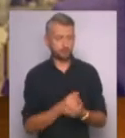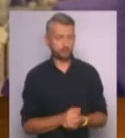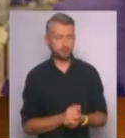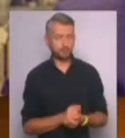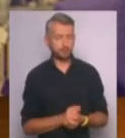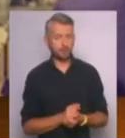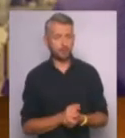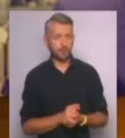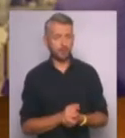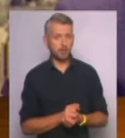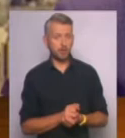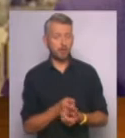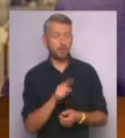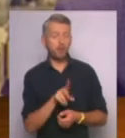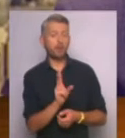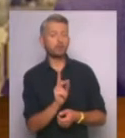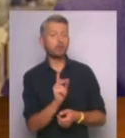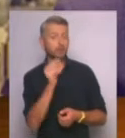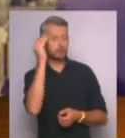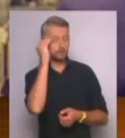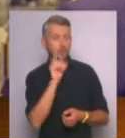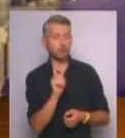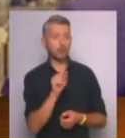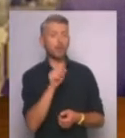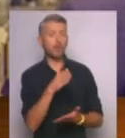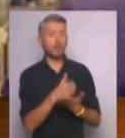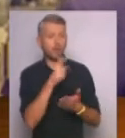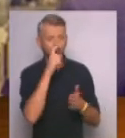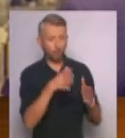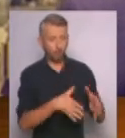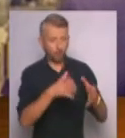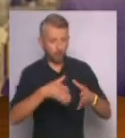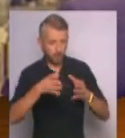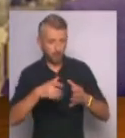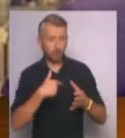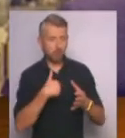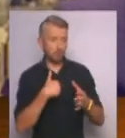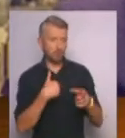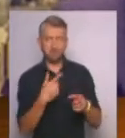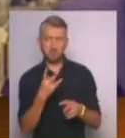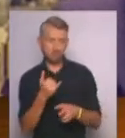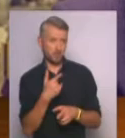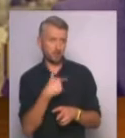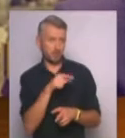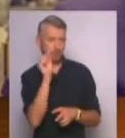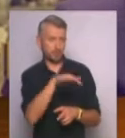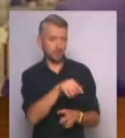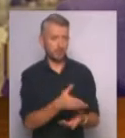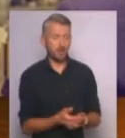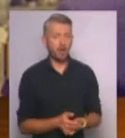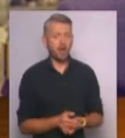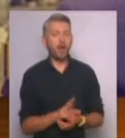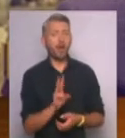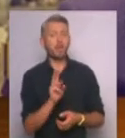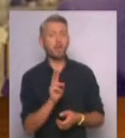Тому друга позиція – це там стоять контейнери, я понесу туди, винесу. Угу. І третя позиція, яка викидає